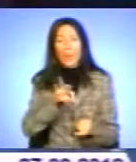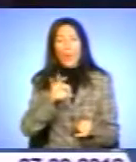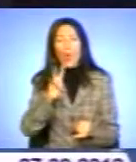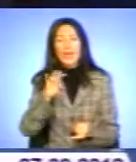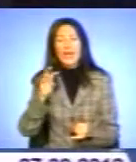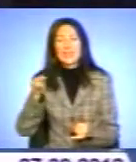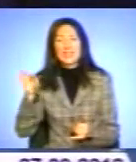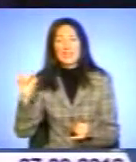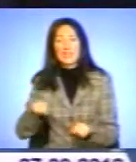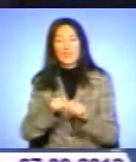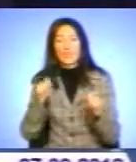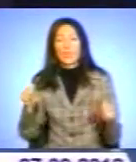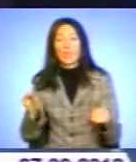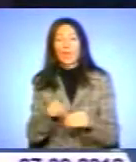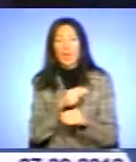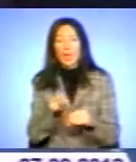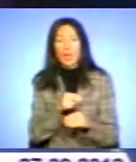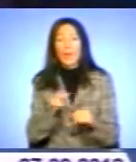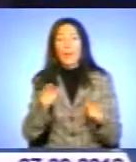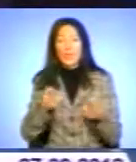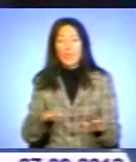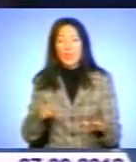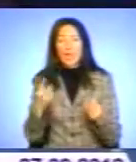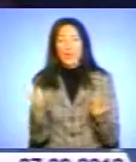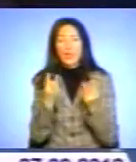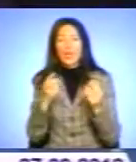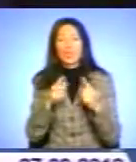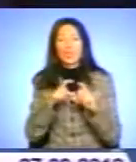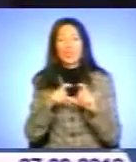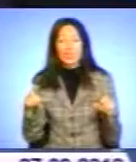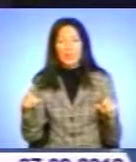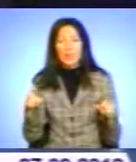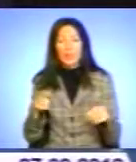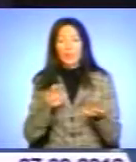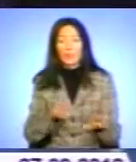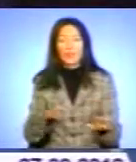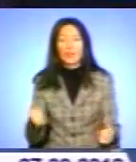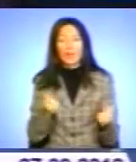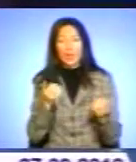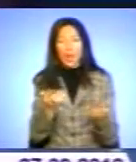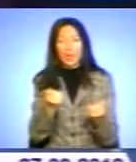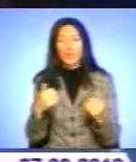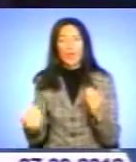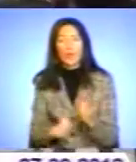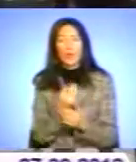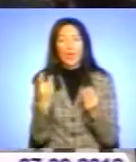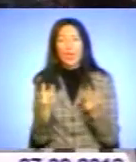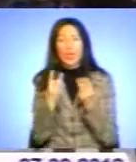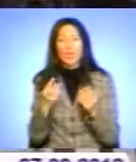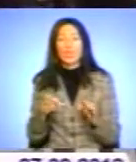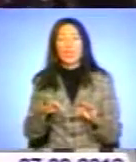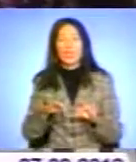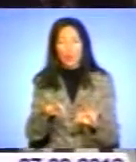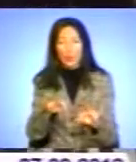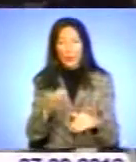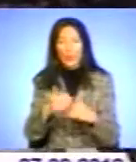відкрили реконструйоване приміщення пожежної частини. Також місцеві рятувальники отримали новий пожежний автомобіль.